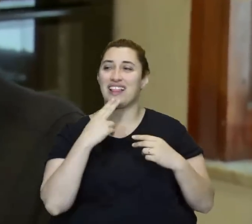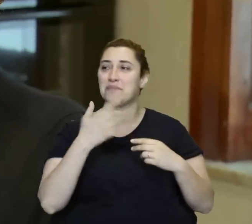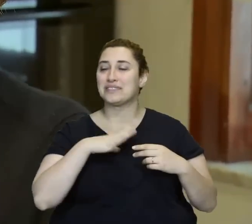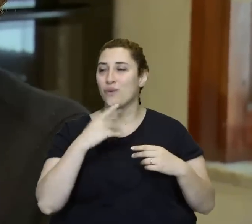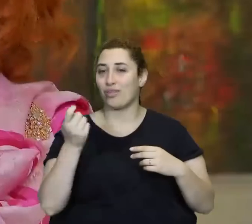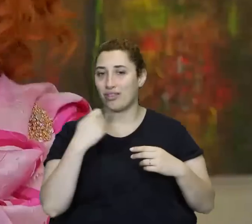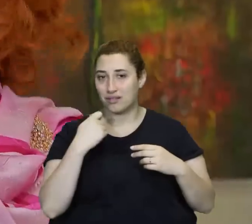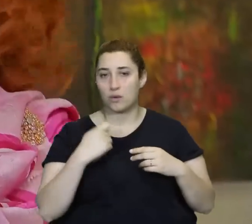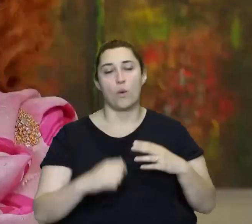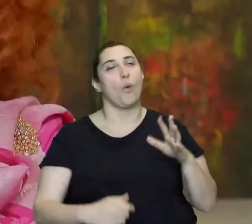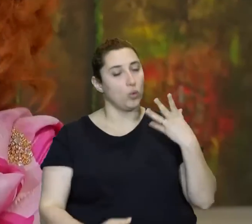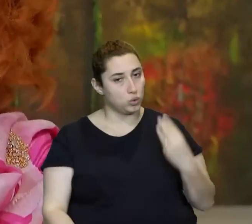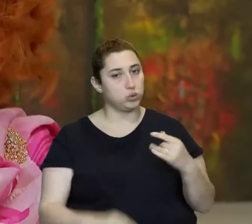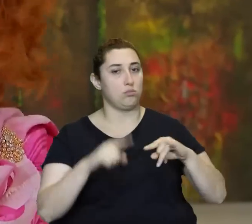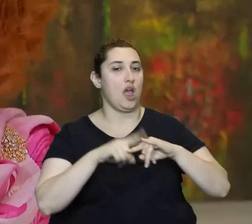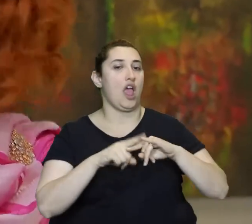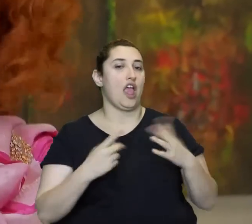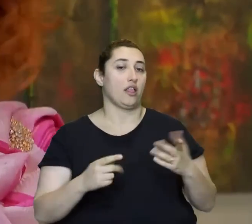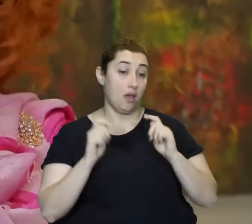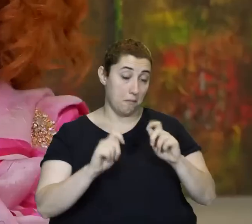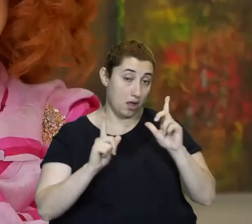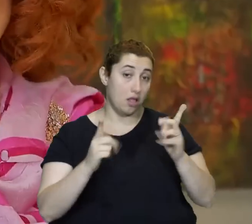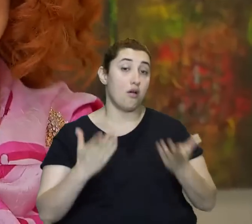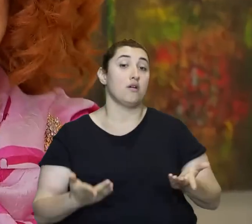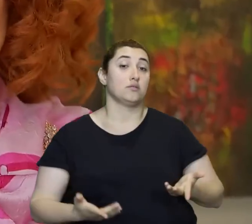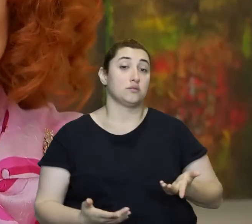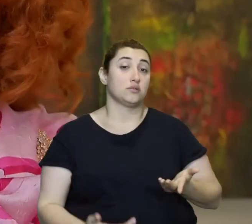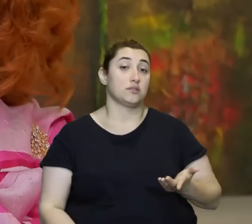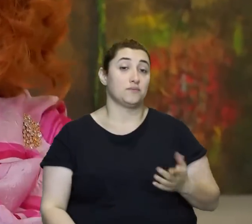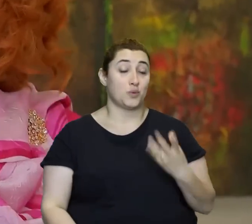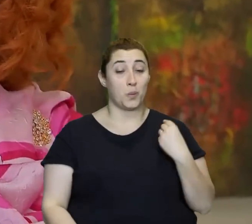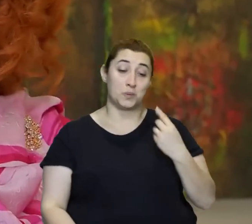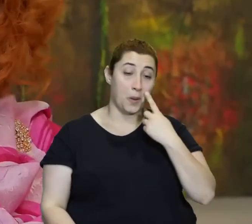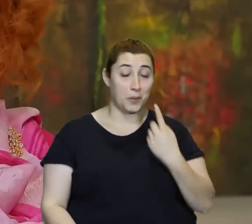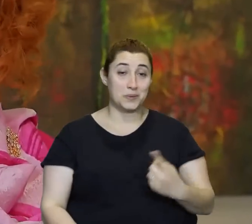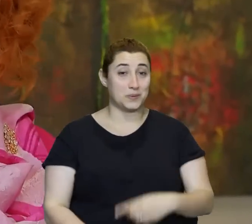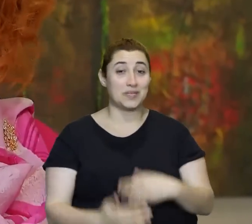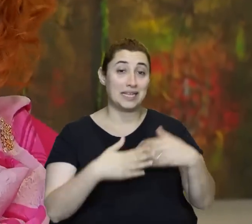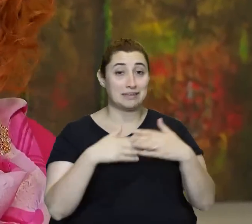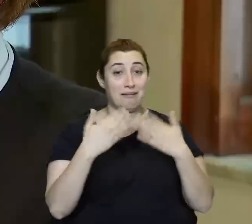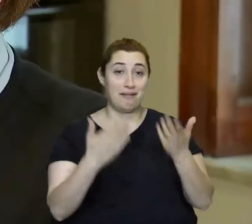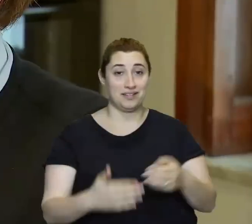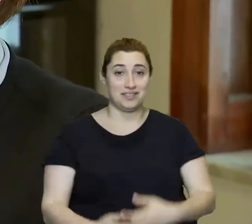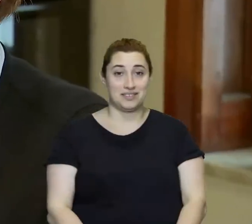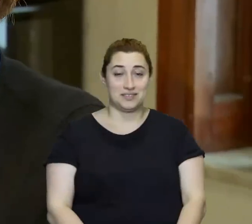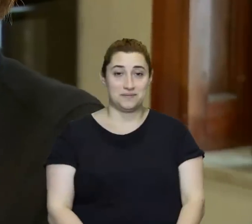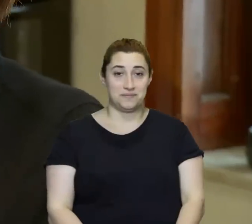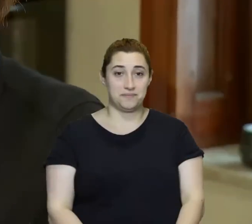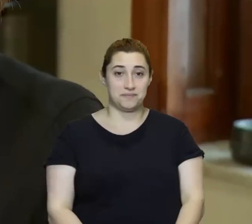kızım istedi. Aşk olsun hediye, yani yapacaksın tabii. Pek de güzel görünüyor, ellerine sağlık.